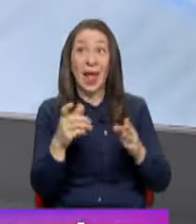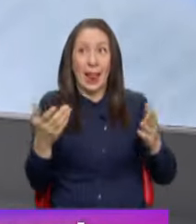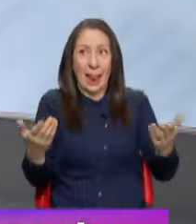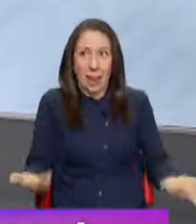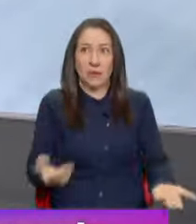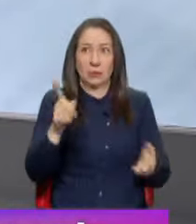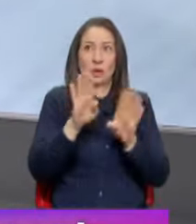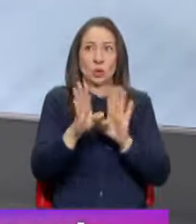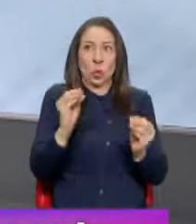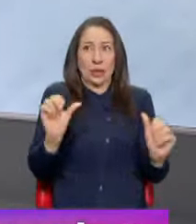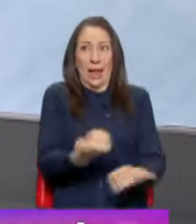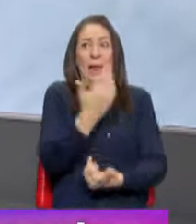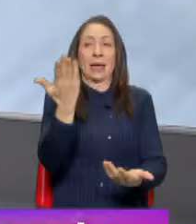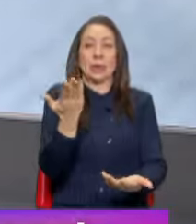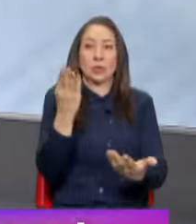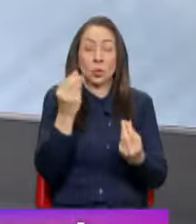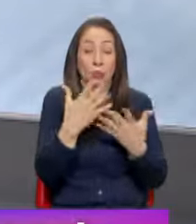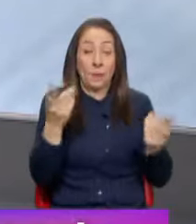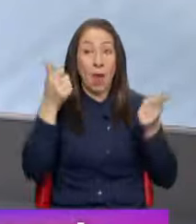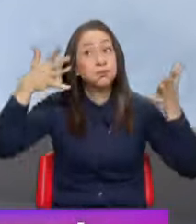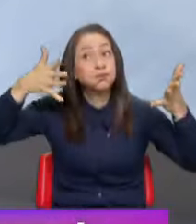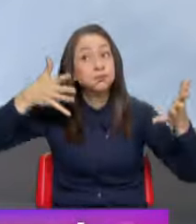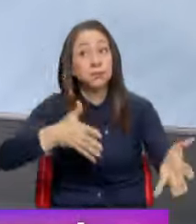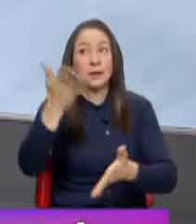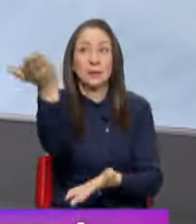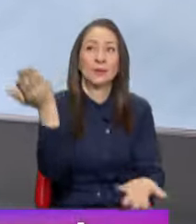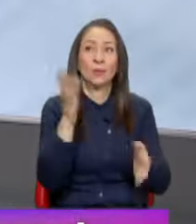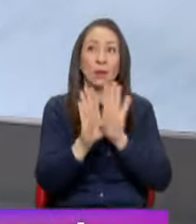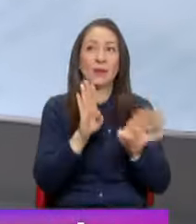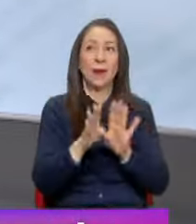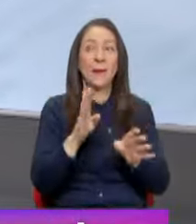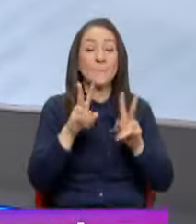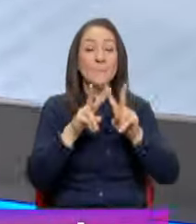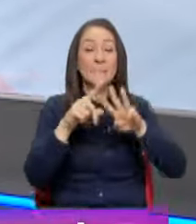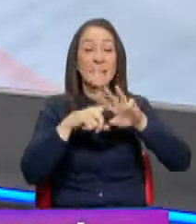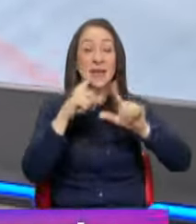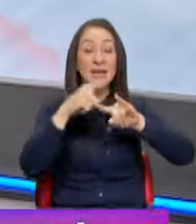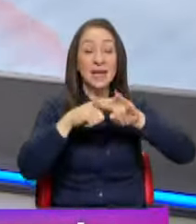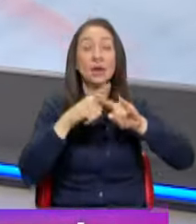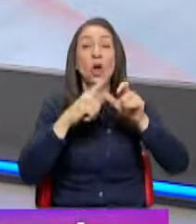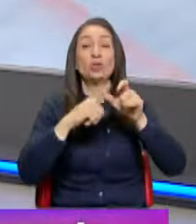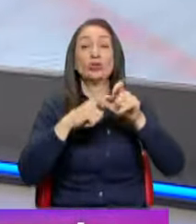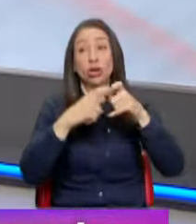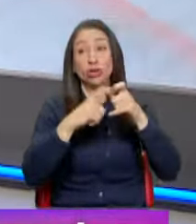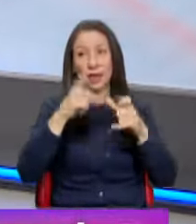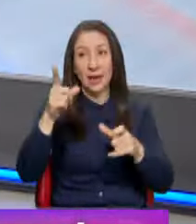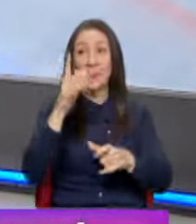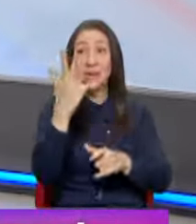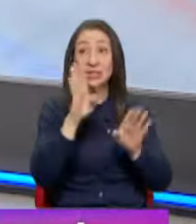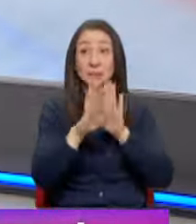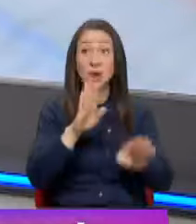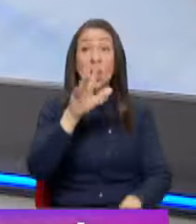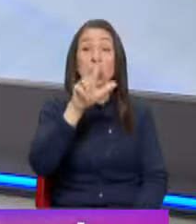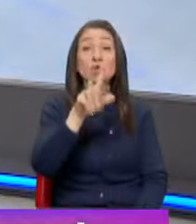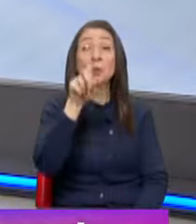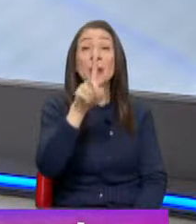Elbette bu kapılar çok değerli Çünkü çok büyük para harcandı bu kapılara Melik Gökçek zamanında Ankara'nın 5 kapısına